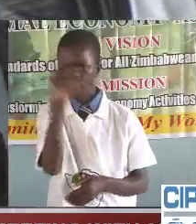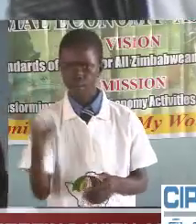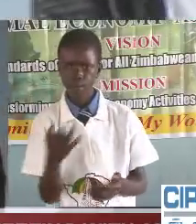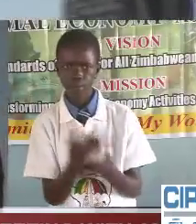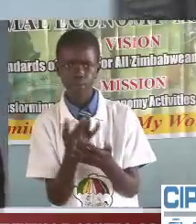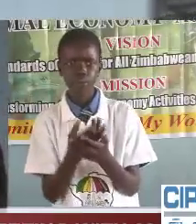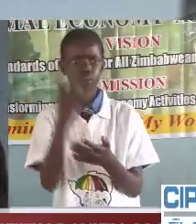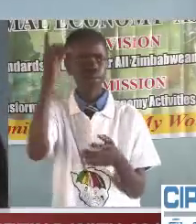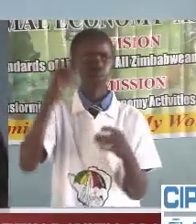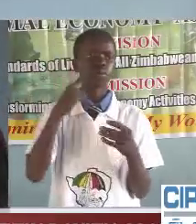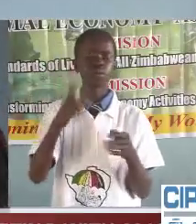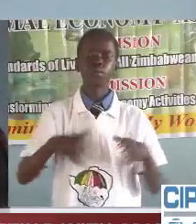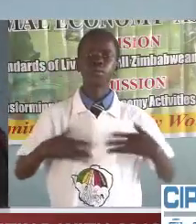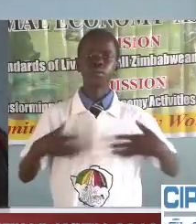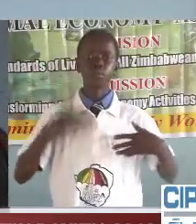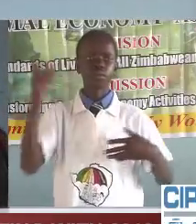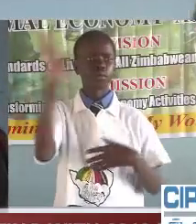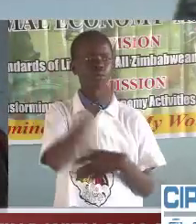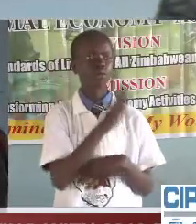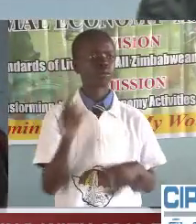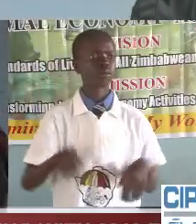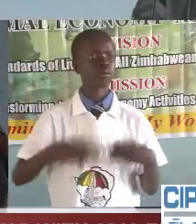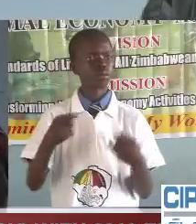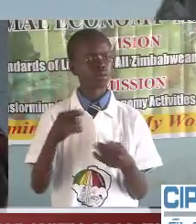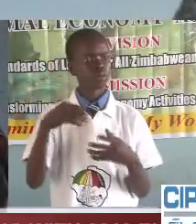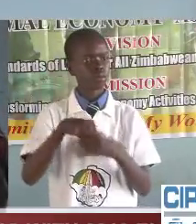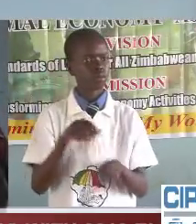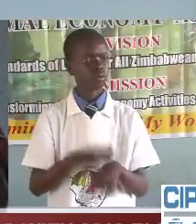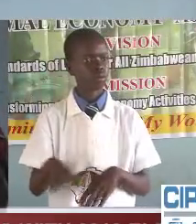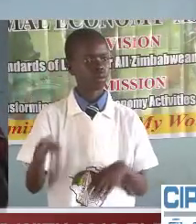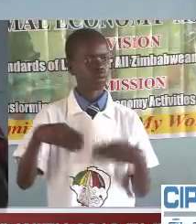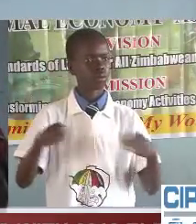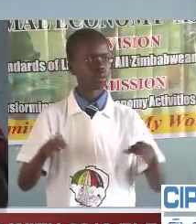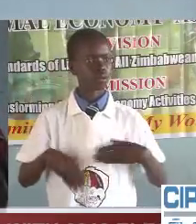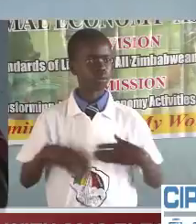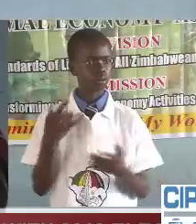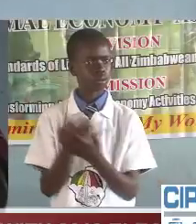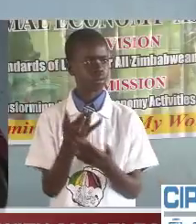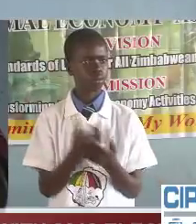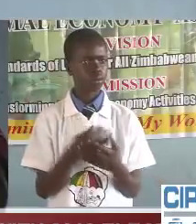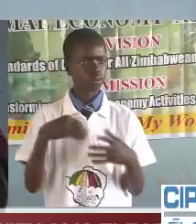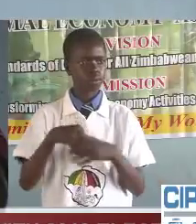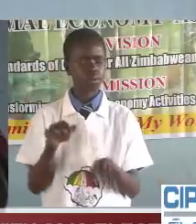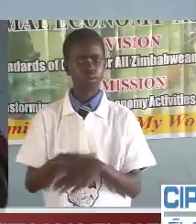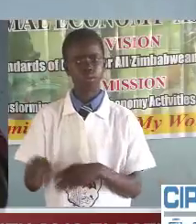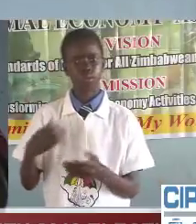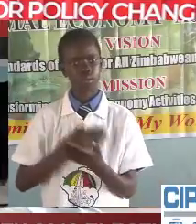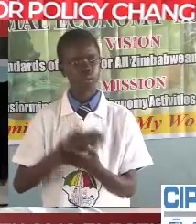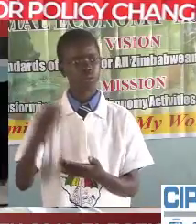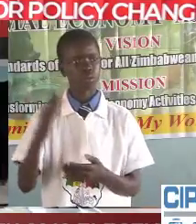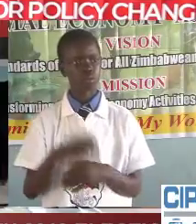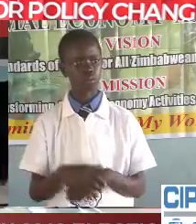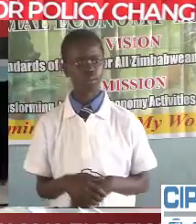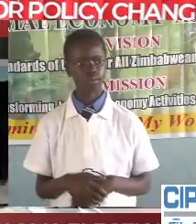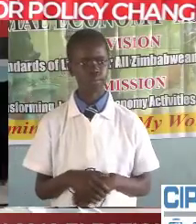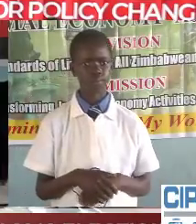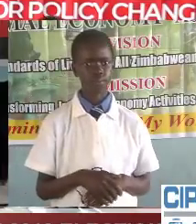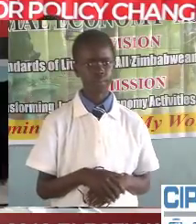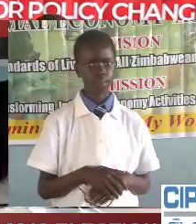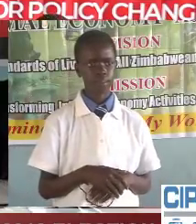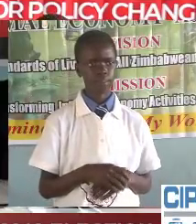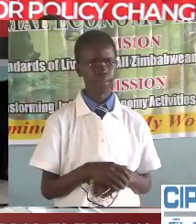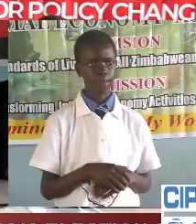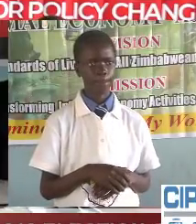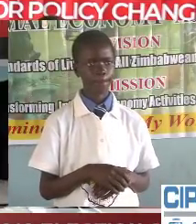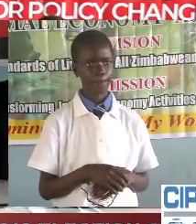Mwari akuitire manyara nokufa basa renyu rifambire mberi. Tatende. Okay,